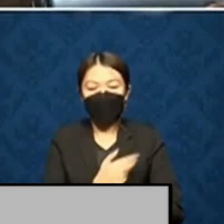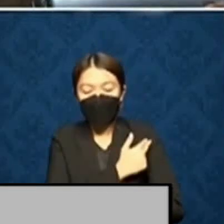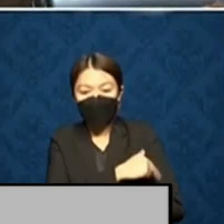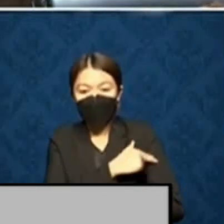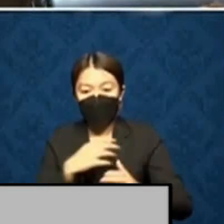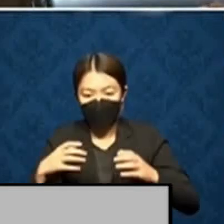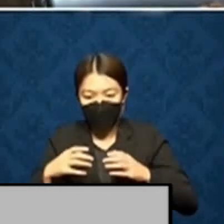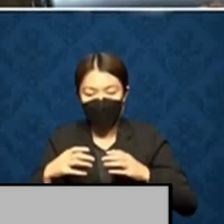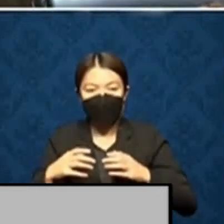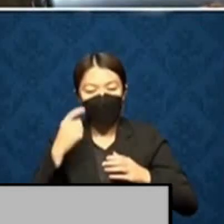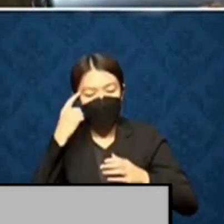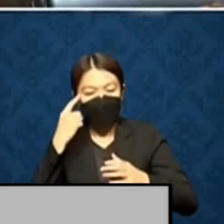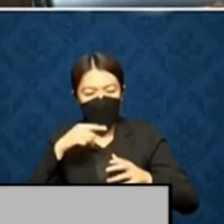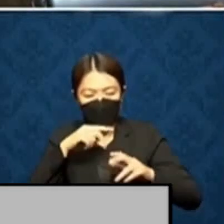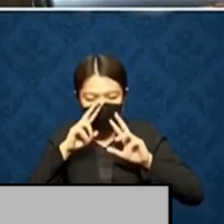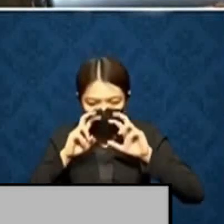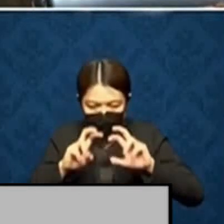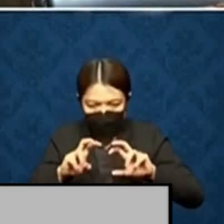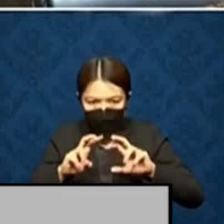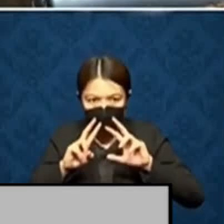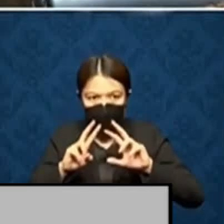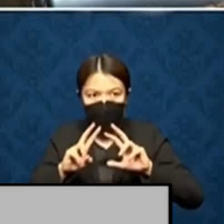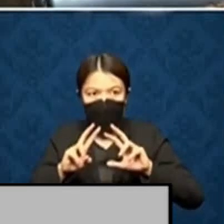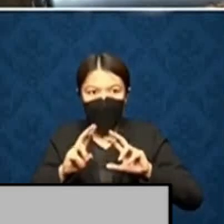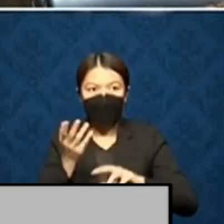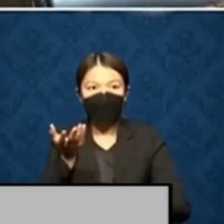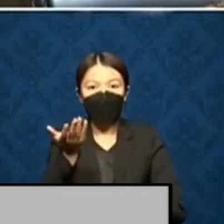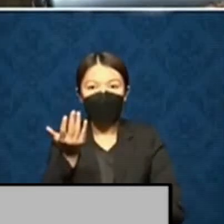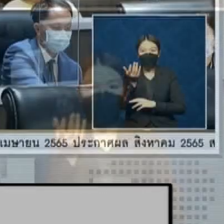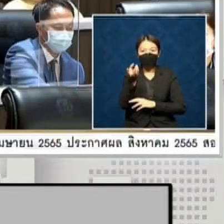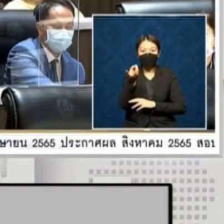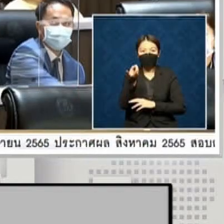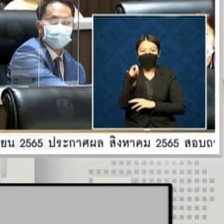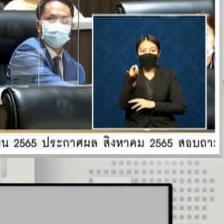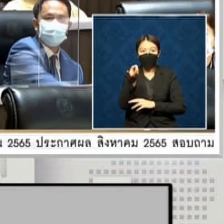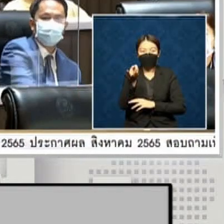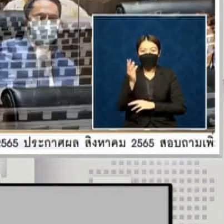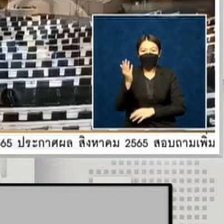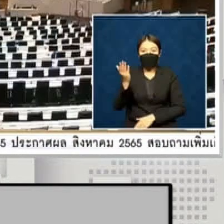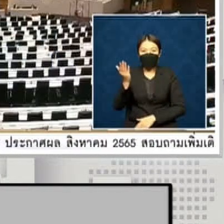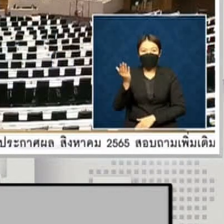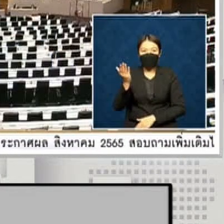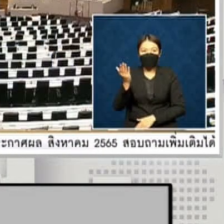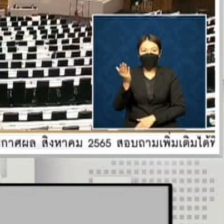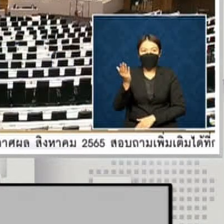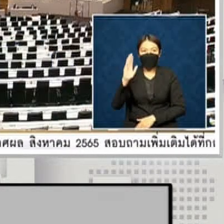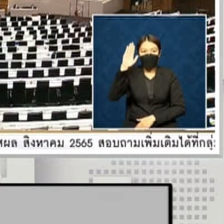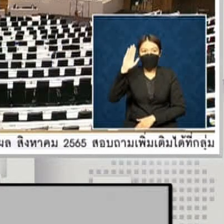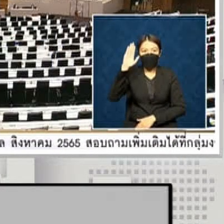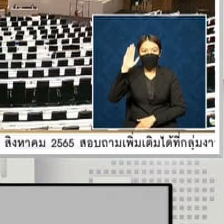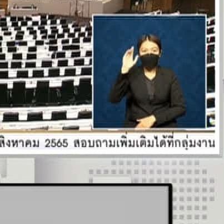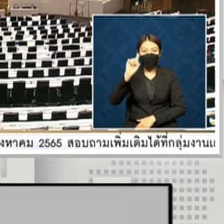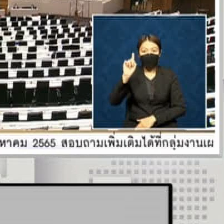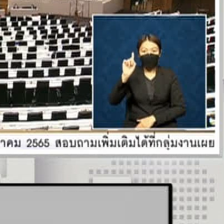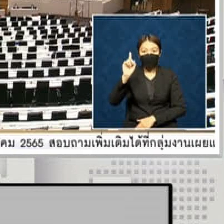นะฮะแม่ทัพก็รอดตัวไปก็คือนโปเลียนบอกทหารชั้นผู้น้อยสละชีวิตให้แม่ทัพถึงรอดไปได ้ยอมเป็นม้าเลวเข้า